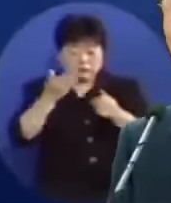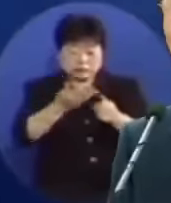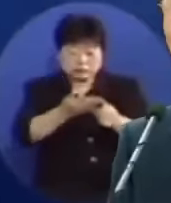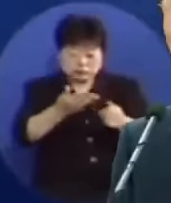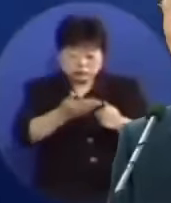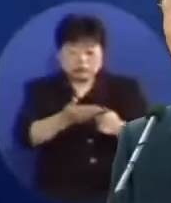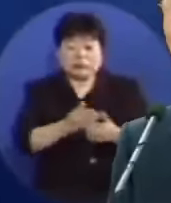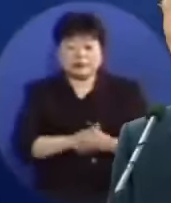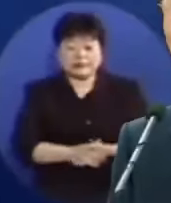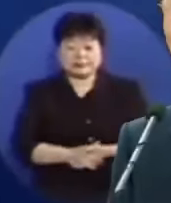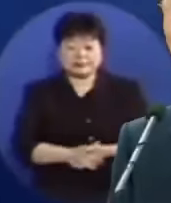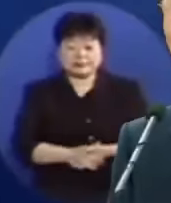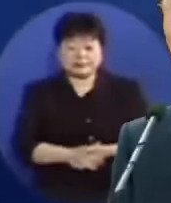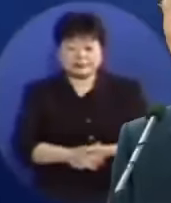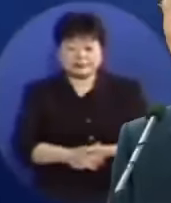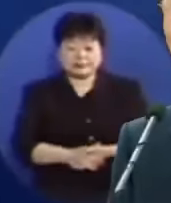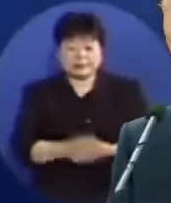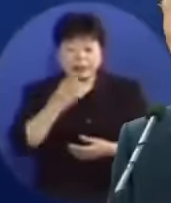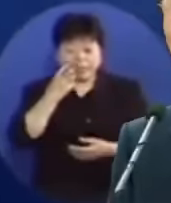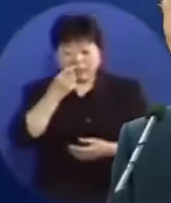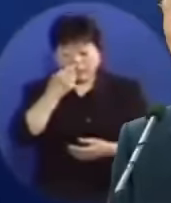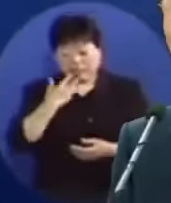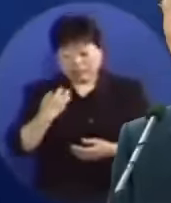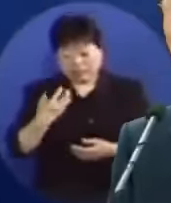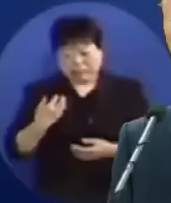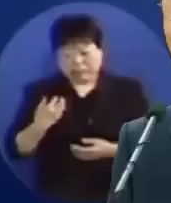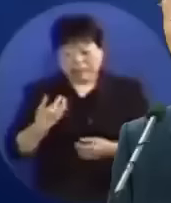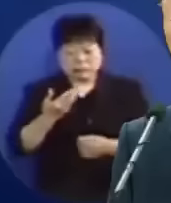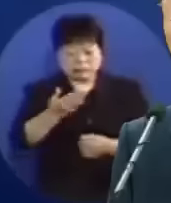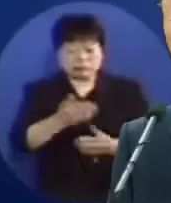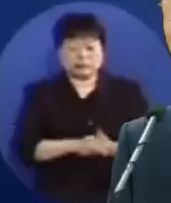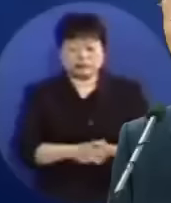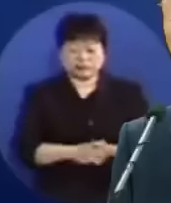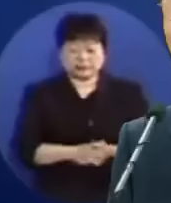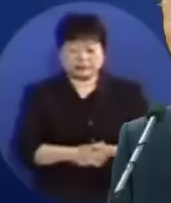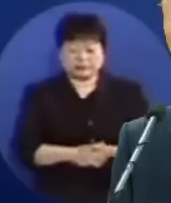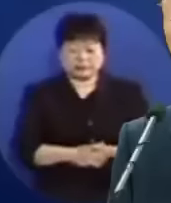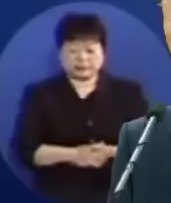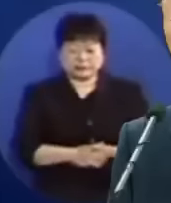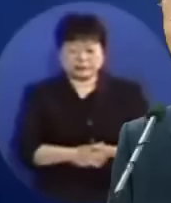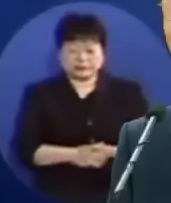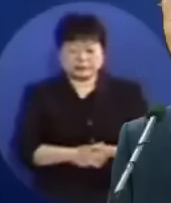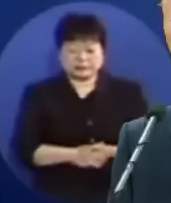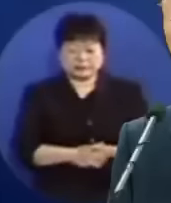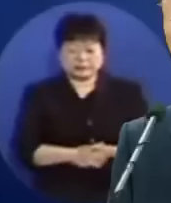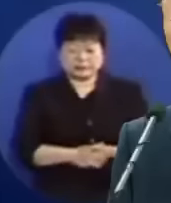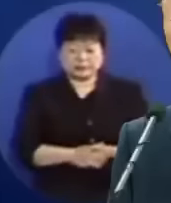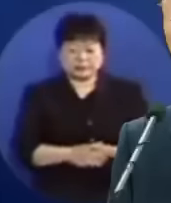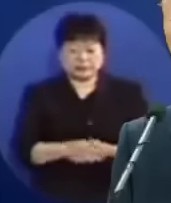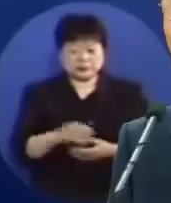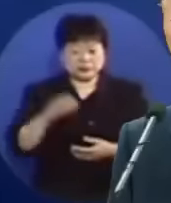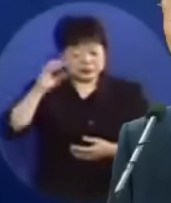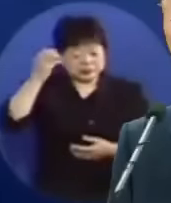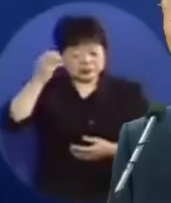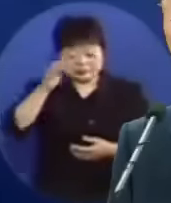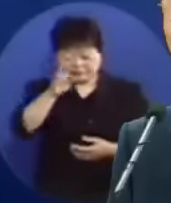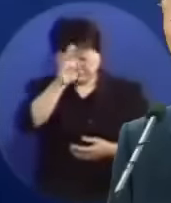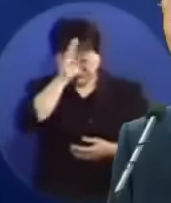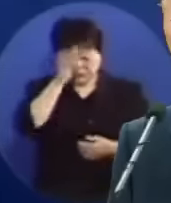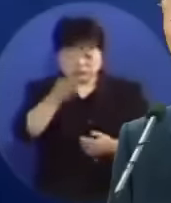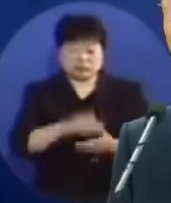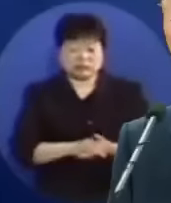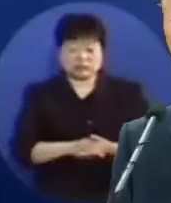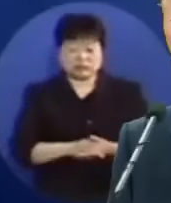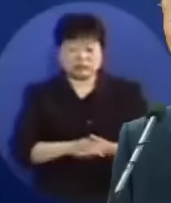마태복음 12장 22절입니다. 간질병을 일으키고, 마태복음 17장 15절, 18절. 정신병을 일으킵니다.